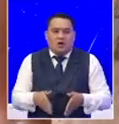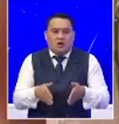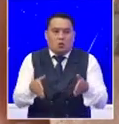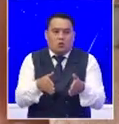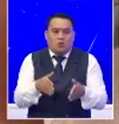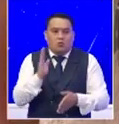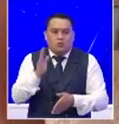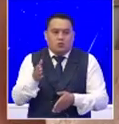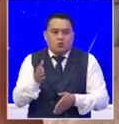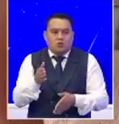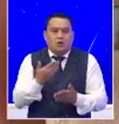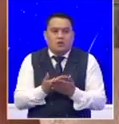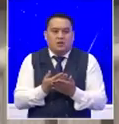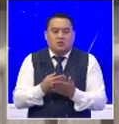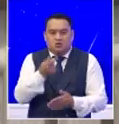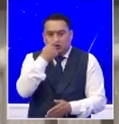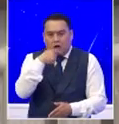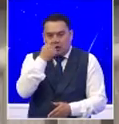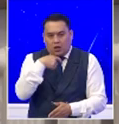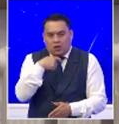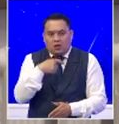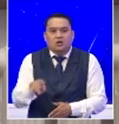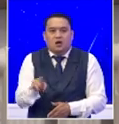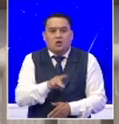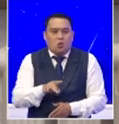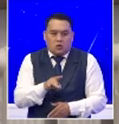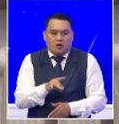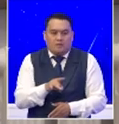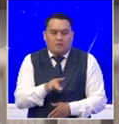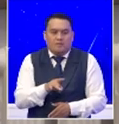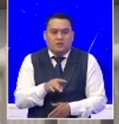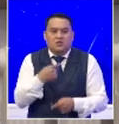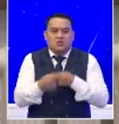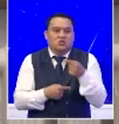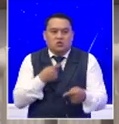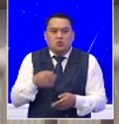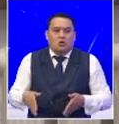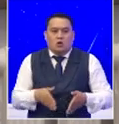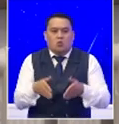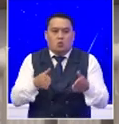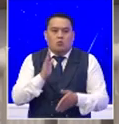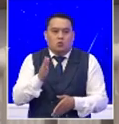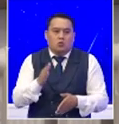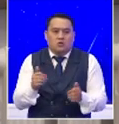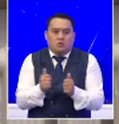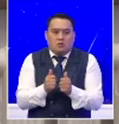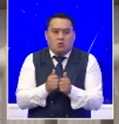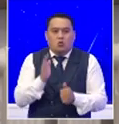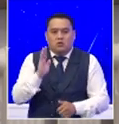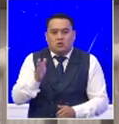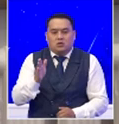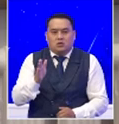которые будут ехать, например, с Жаркента, с тех районов, через эту дорогу проедут, ближе, намного ближе